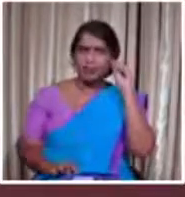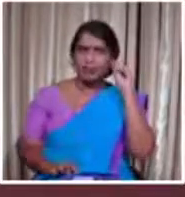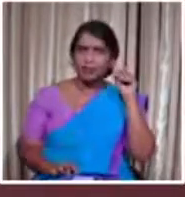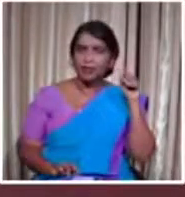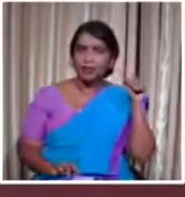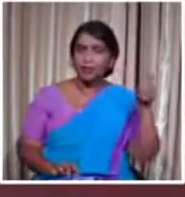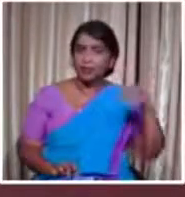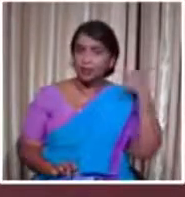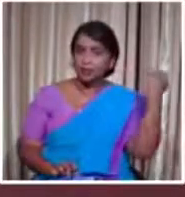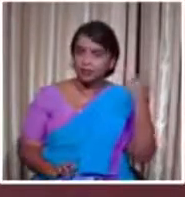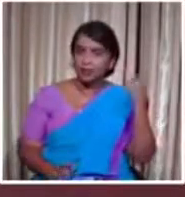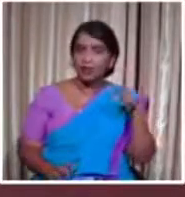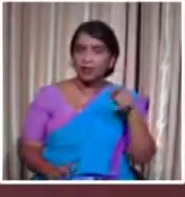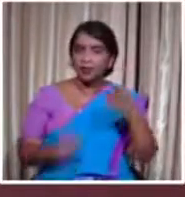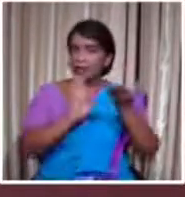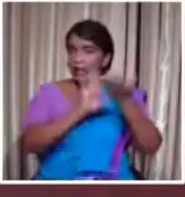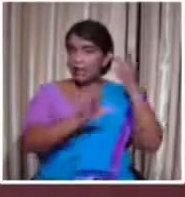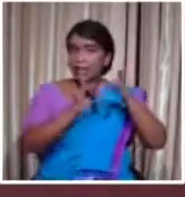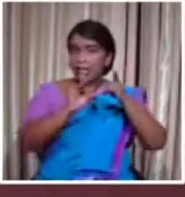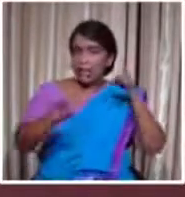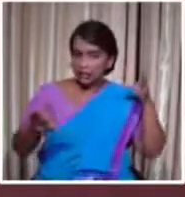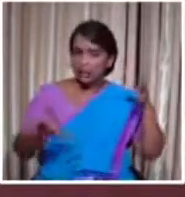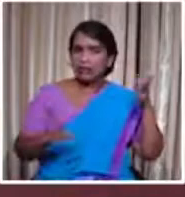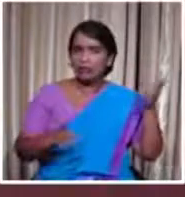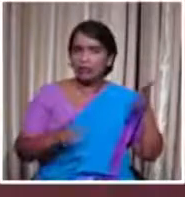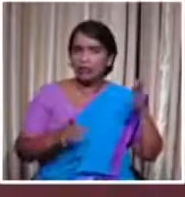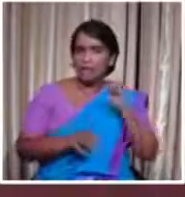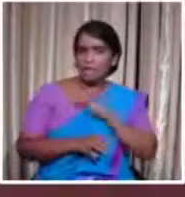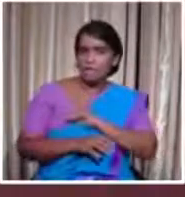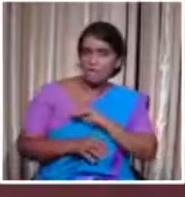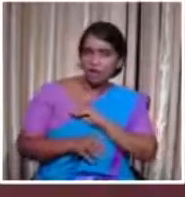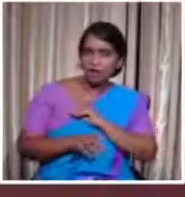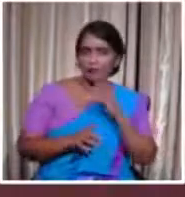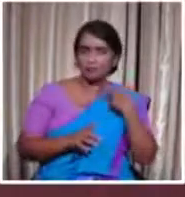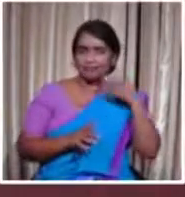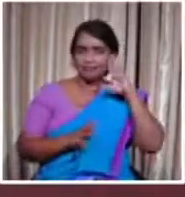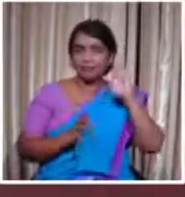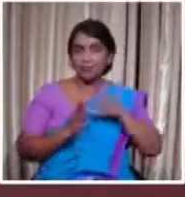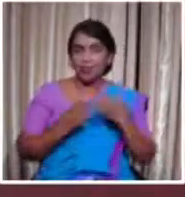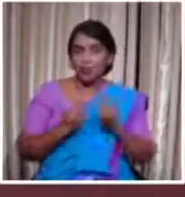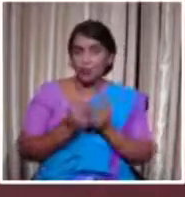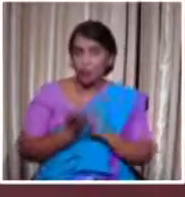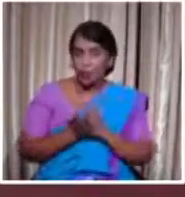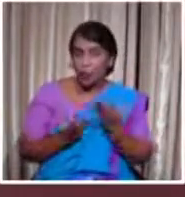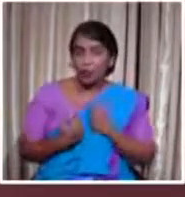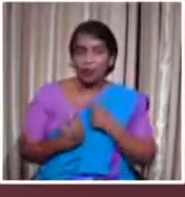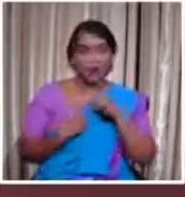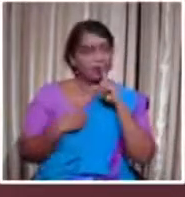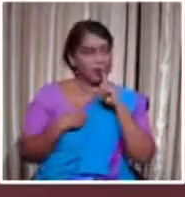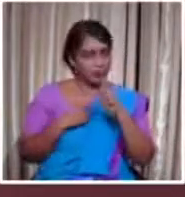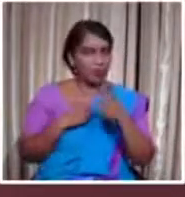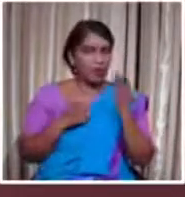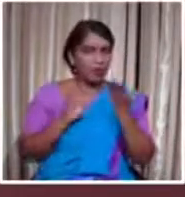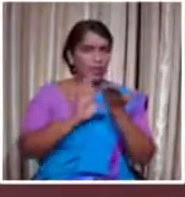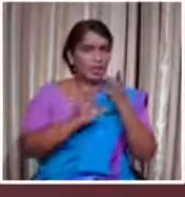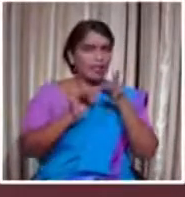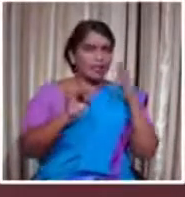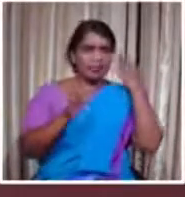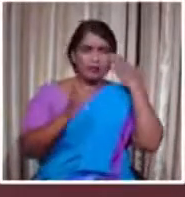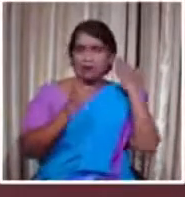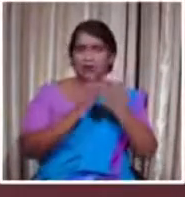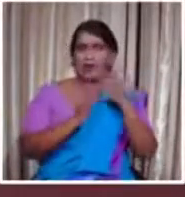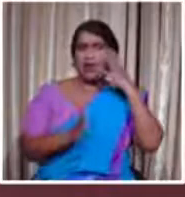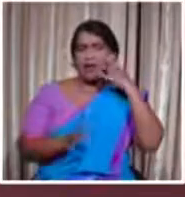එතුමාගේ කතාවේ එක්ක එතුමා ඉතිහාසයේ උමනාව කමින් වාසියට අමතක කරලා Tamanට උමනාදා කිව්වා එහෙම නැත්නම් ඉතිහාසයේ අමතක කරලා කතා